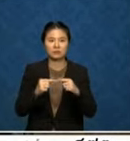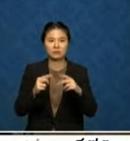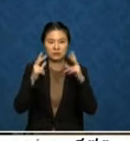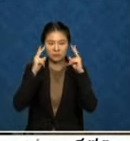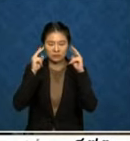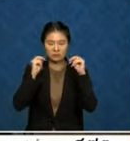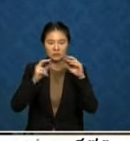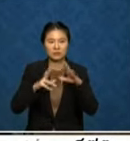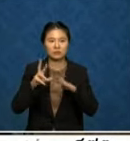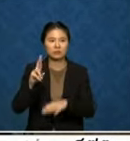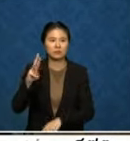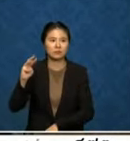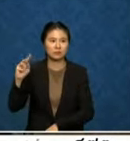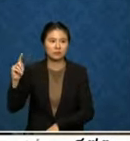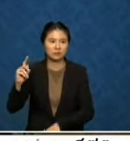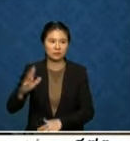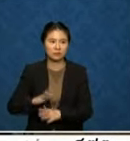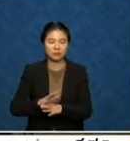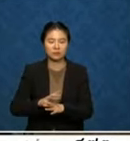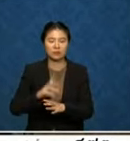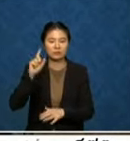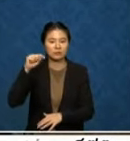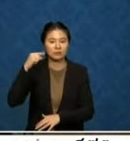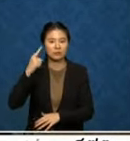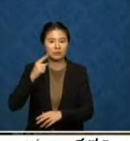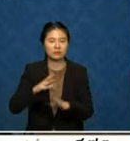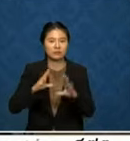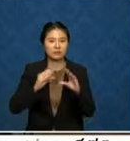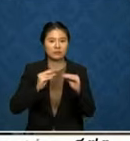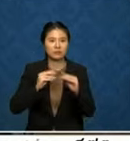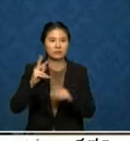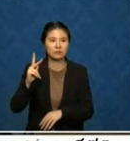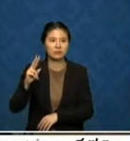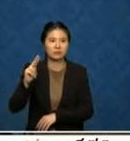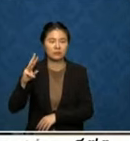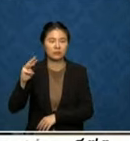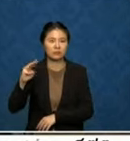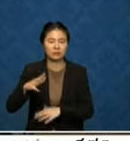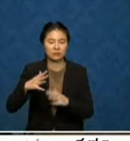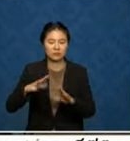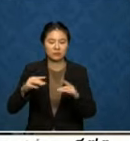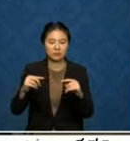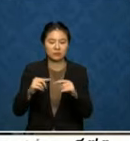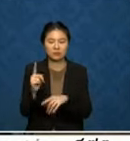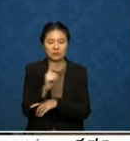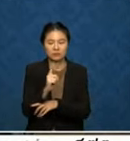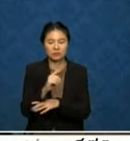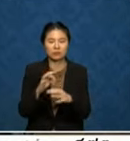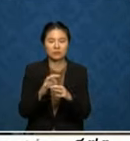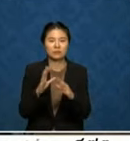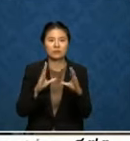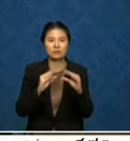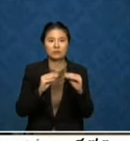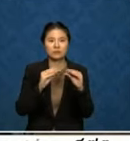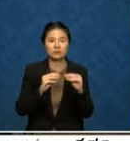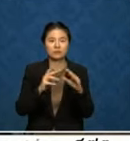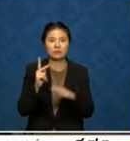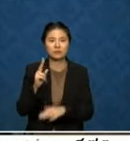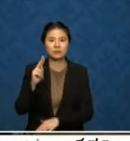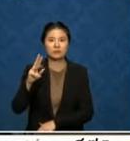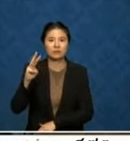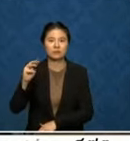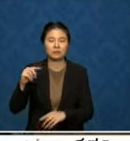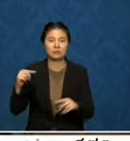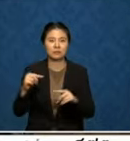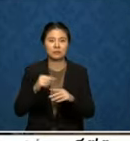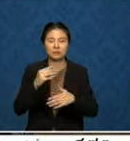กรัฐมนตรีแพทองธารชินวัตรค่ะหลังการประชุมคณะรัฐมนตรีเมื่อสัปดาห์ที่แล้วก็ได้มีผลการประชุมโดยคณะรัฐมนตรี